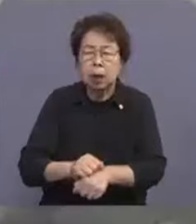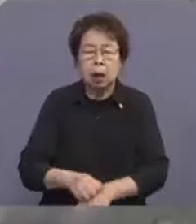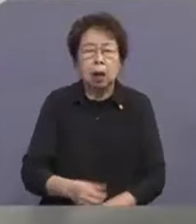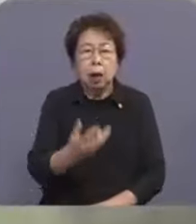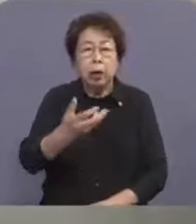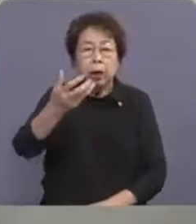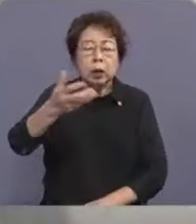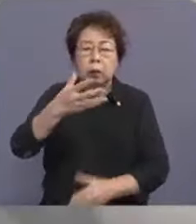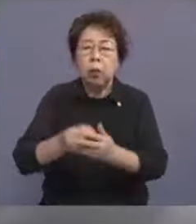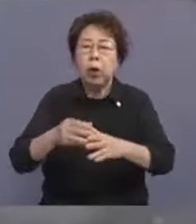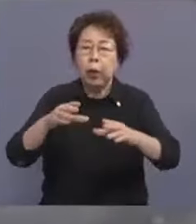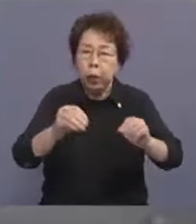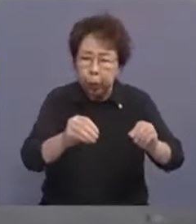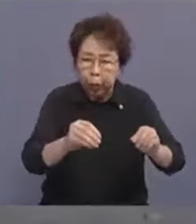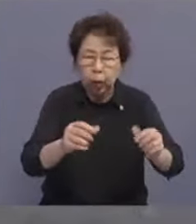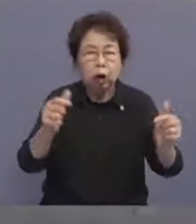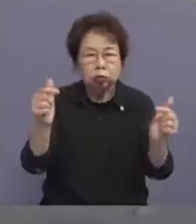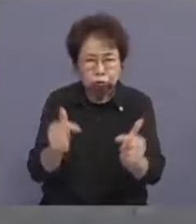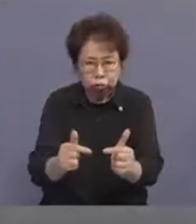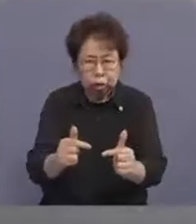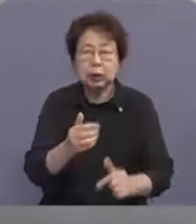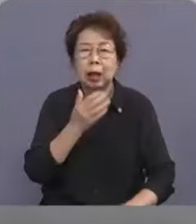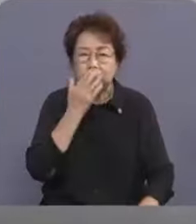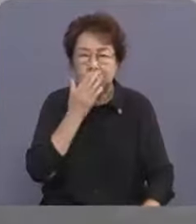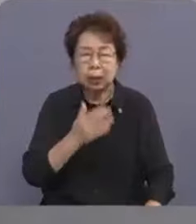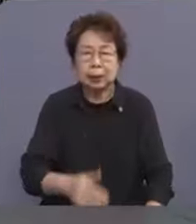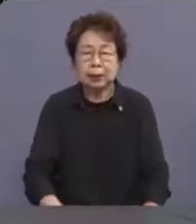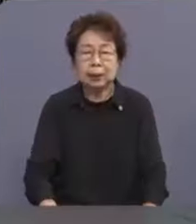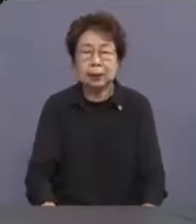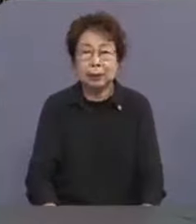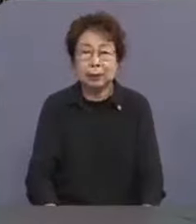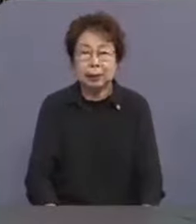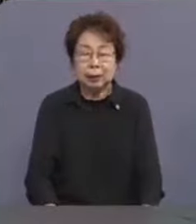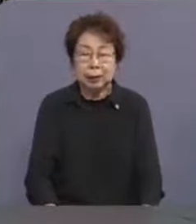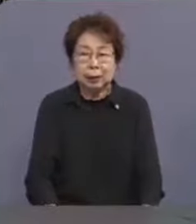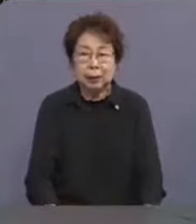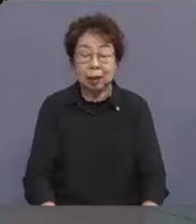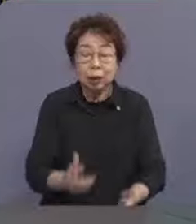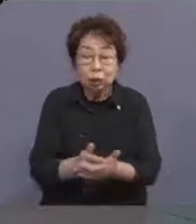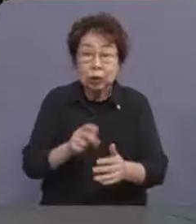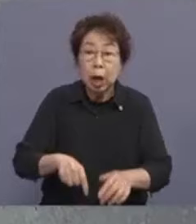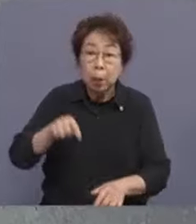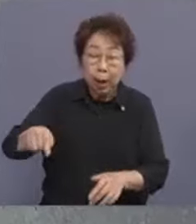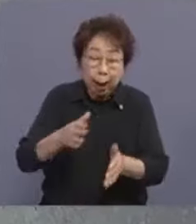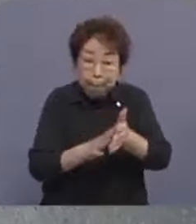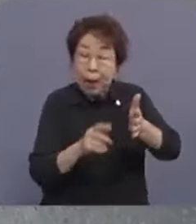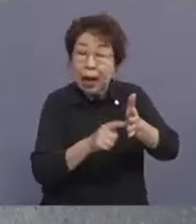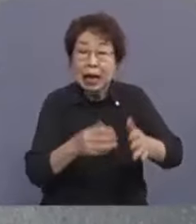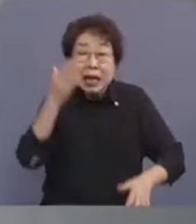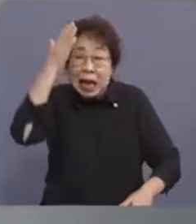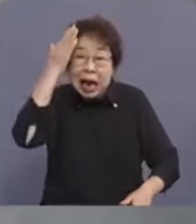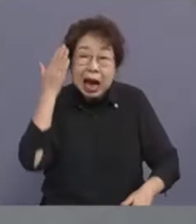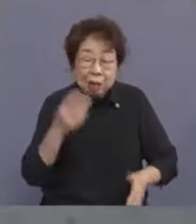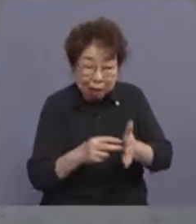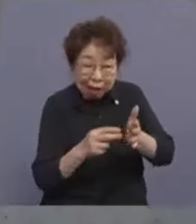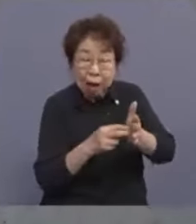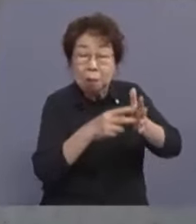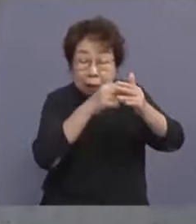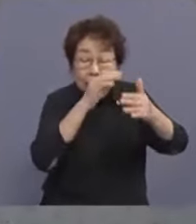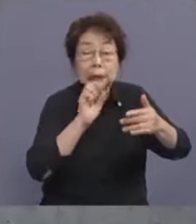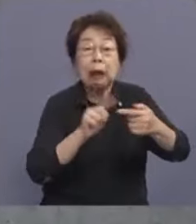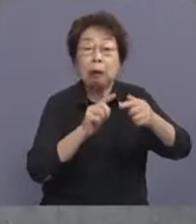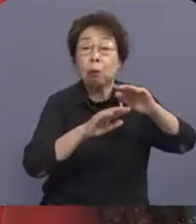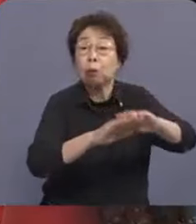그 연기도 일부 뭐 죽여줄 수 있는 그런 효과는. 주차장 벽면 콘센트엔 까맣게 탄 플러그가 그대로